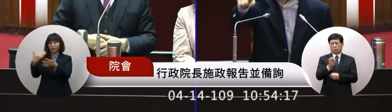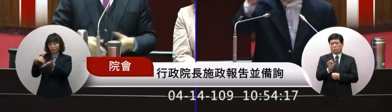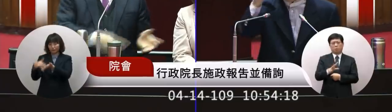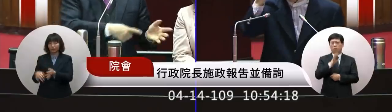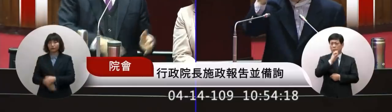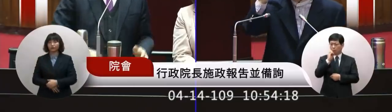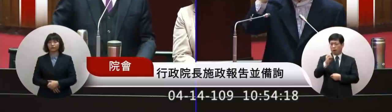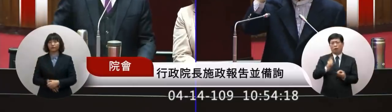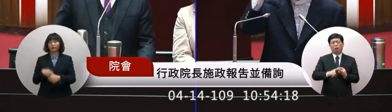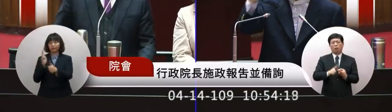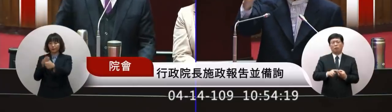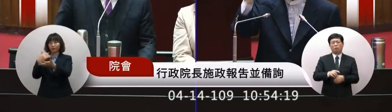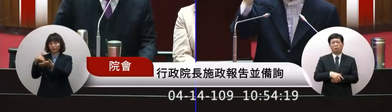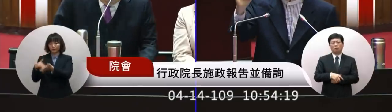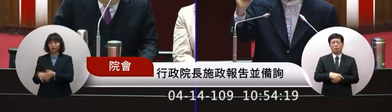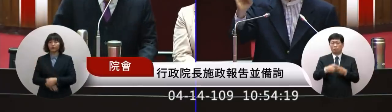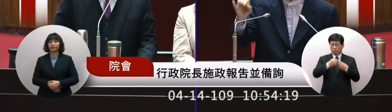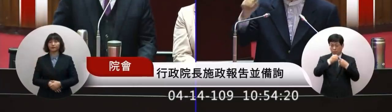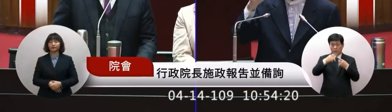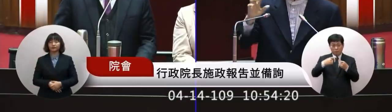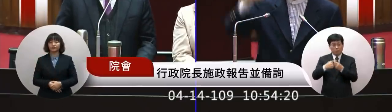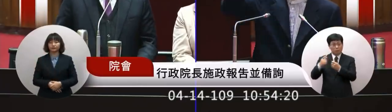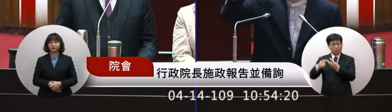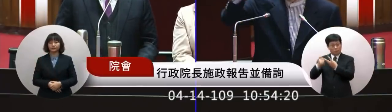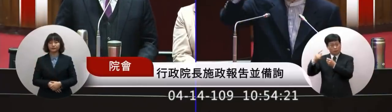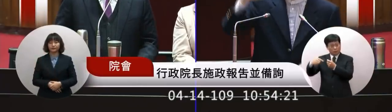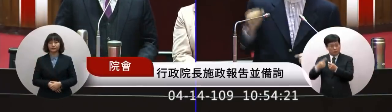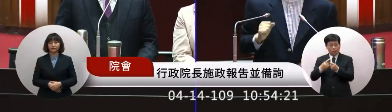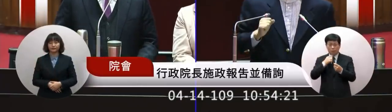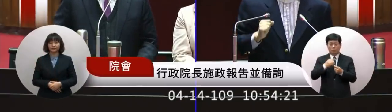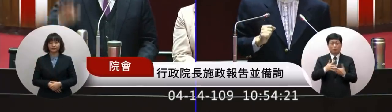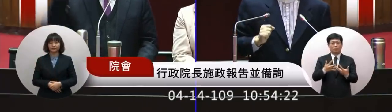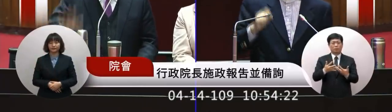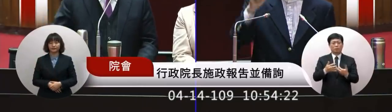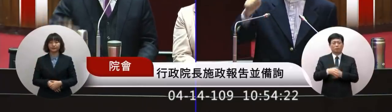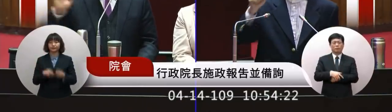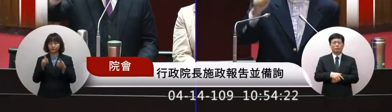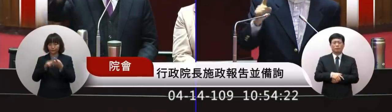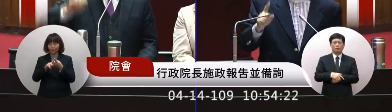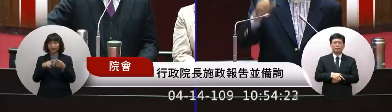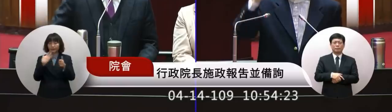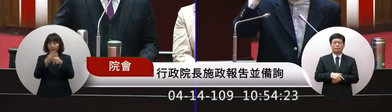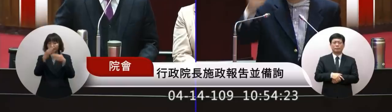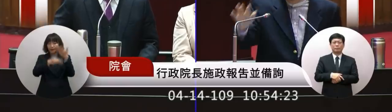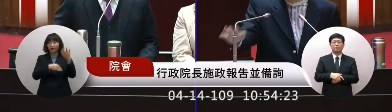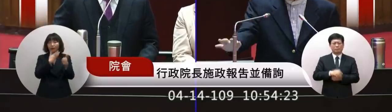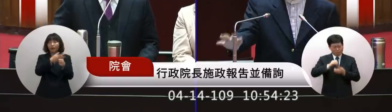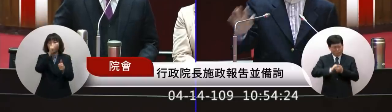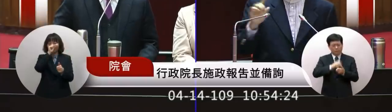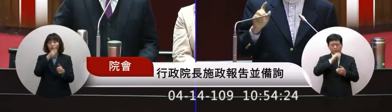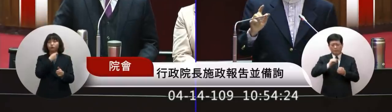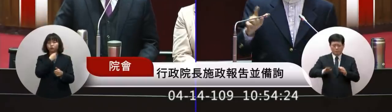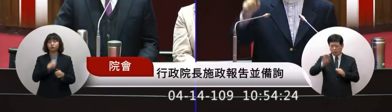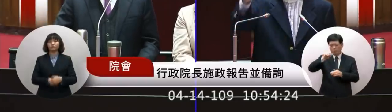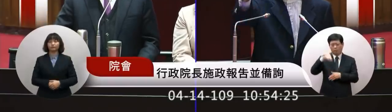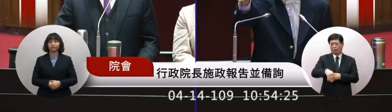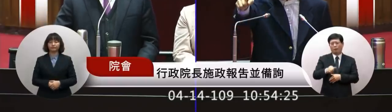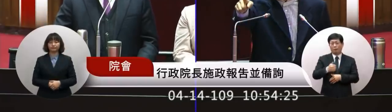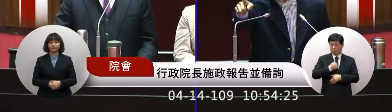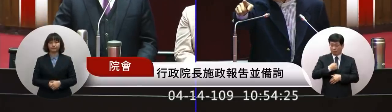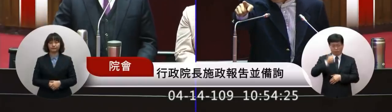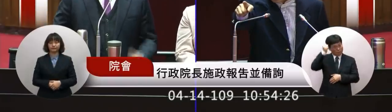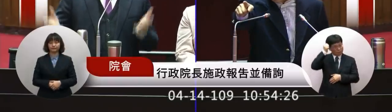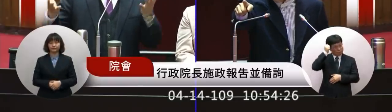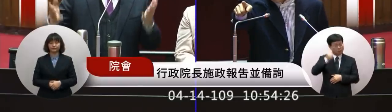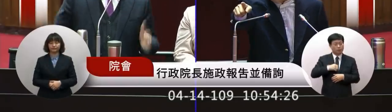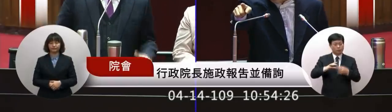啊，第一年零，第二年、第三年，更加歹，安尼啦。 原来当家好，第三个歹啦。 一定较好，别个歹吼，一定